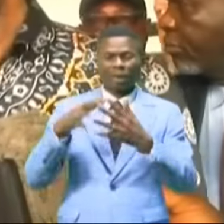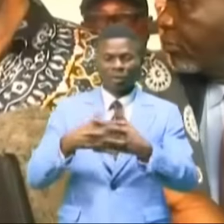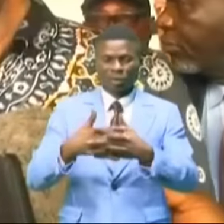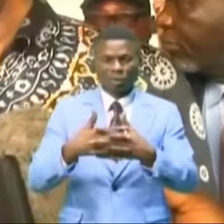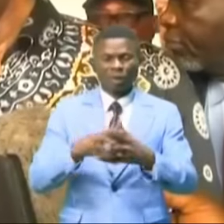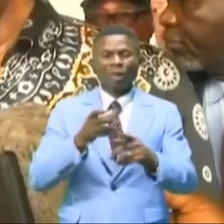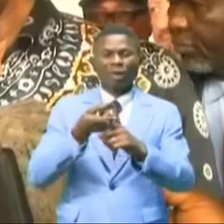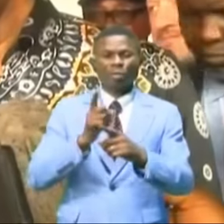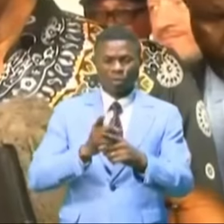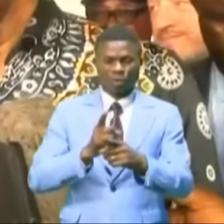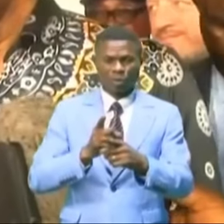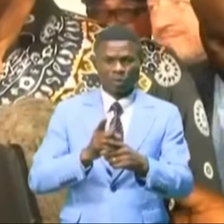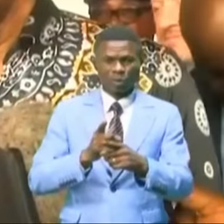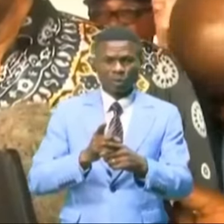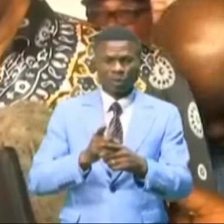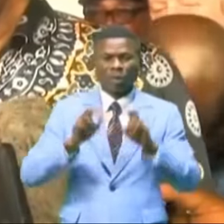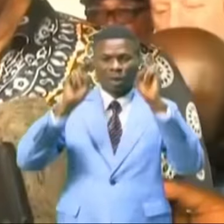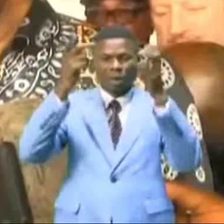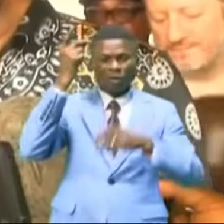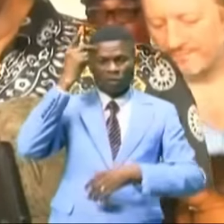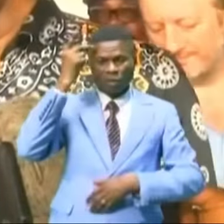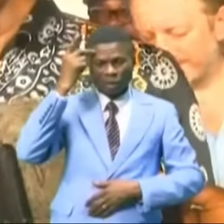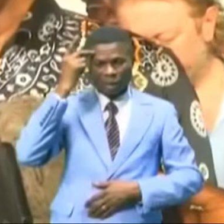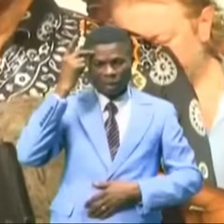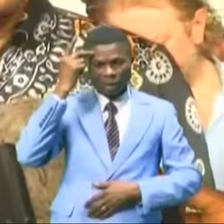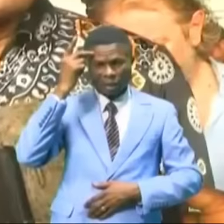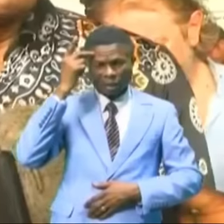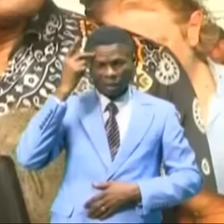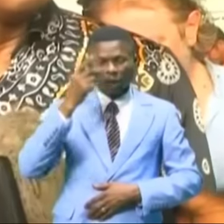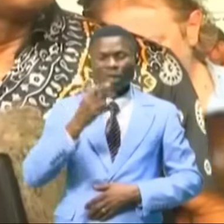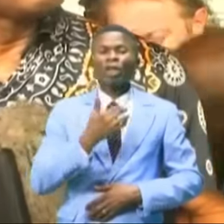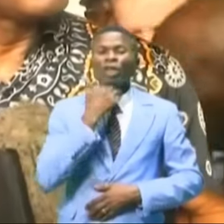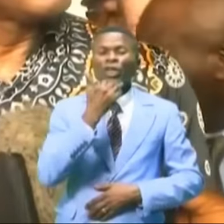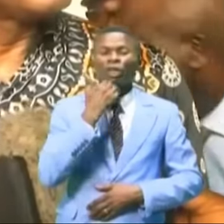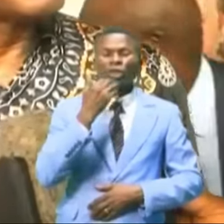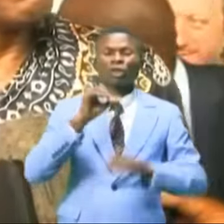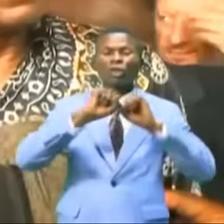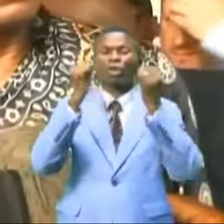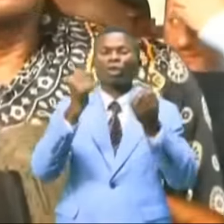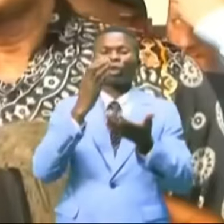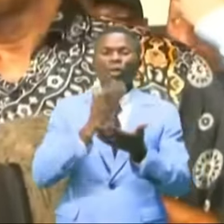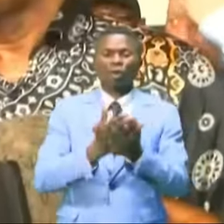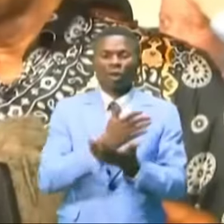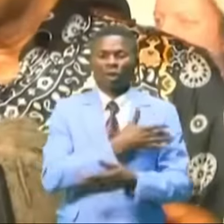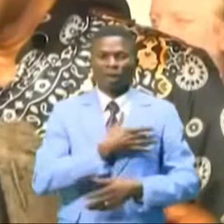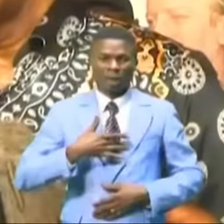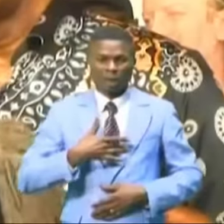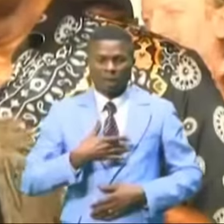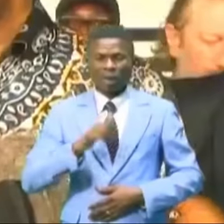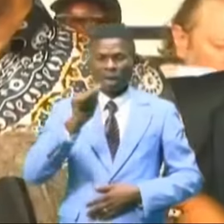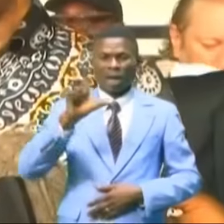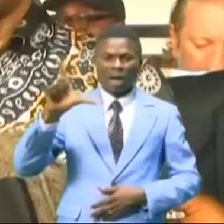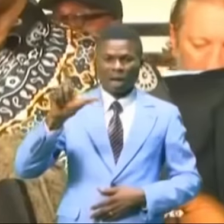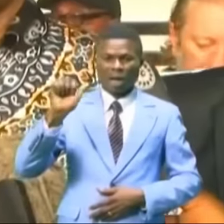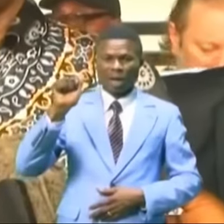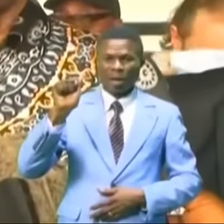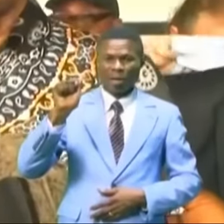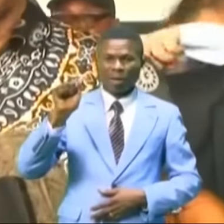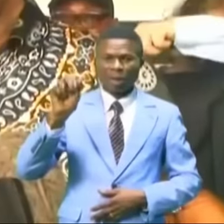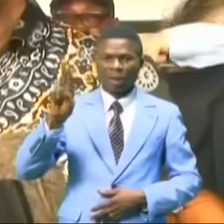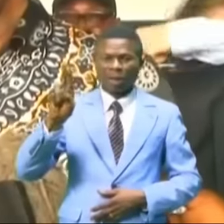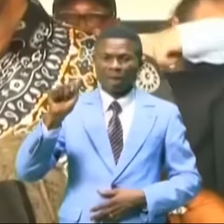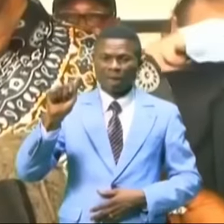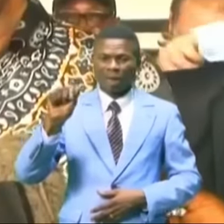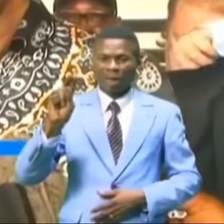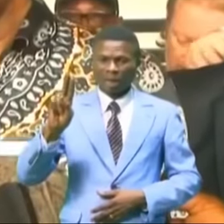lie notre ville de Kinshasa à un opérateur privé qui s'appelle Al-Bayrak. Alors pour nous, c'est une